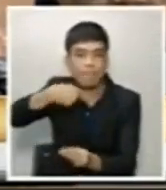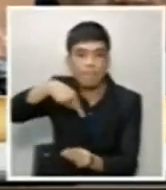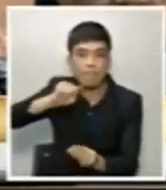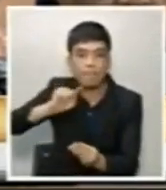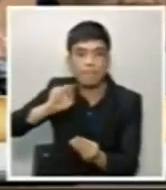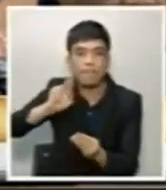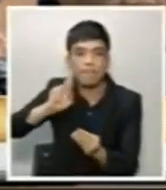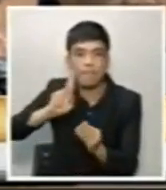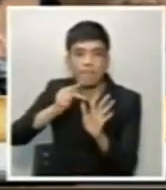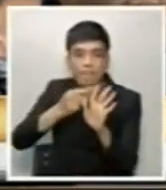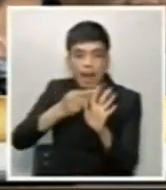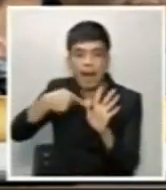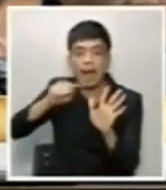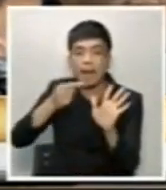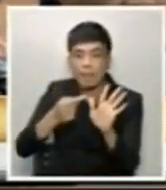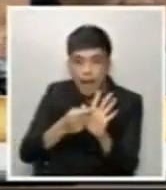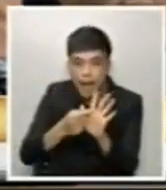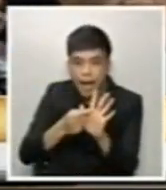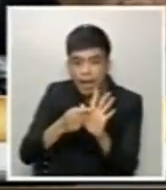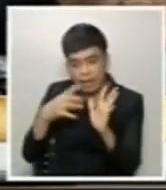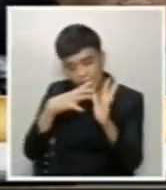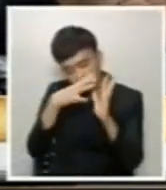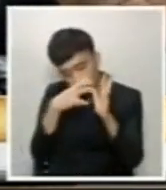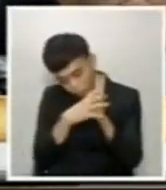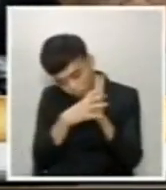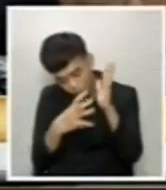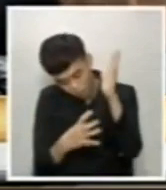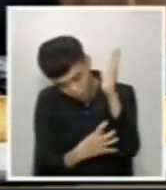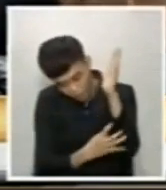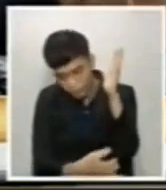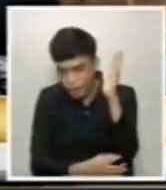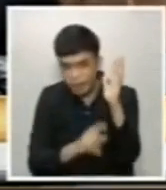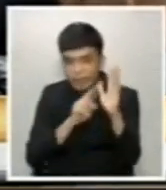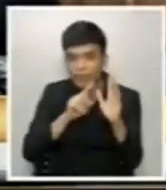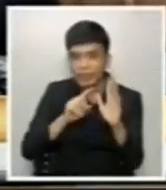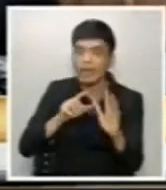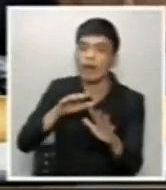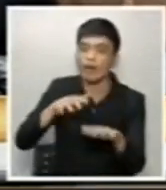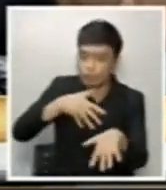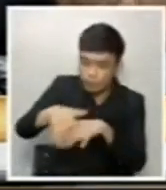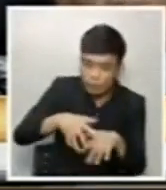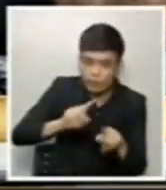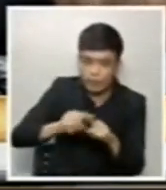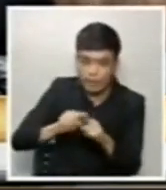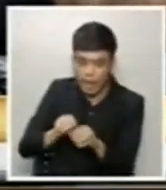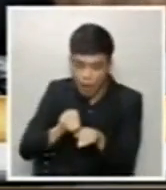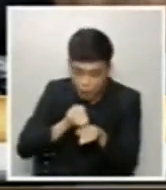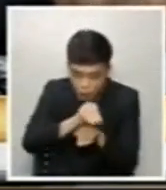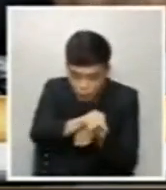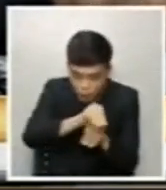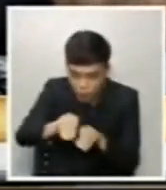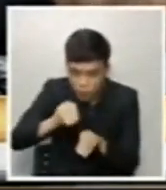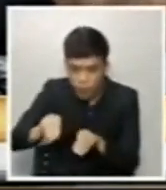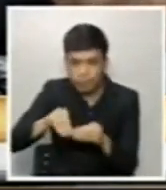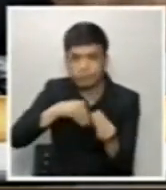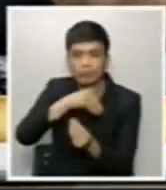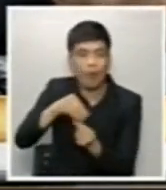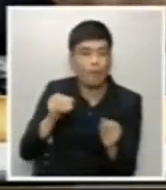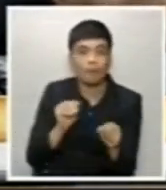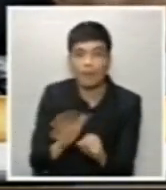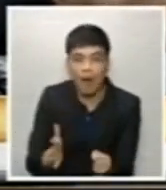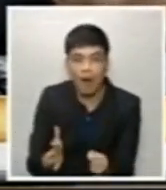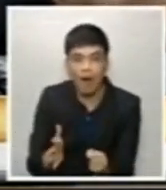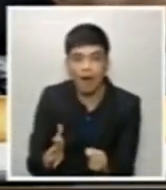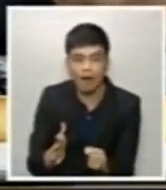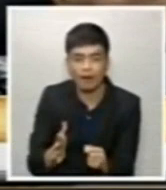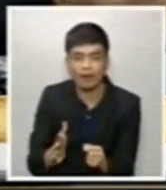ถิ่นยังไม่ค่อยมียังไม่เพียงพอและไม่ได้มีการดูแลรักษาหรือการถ่ายโอน